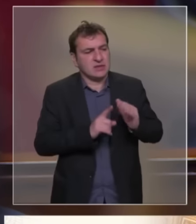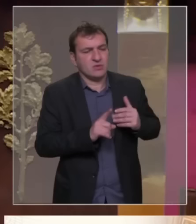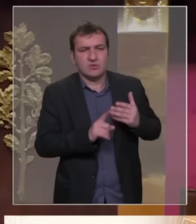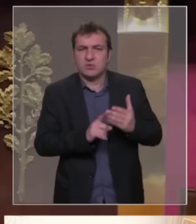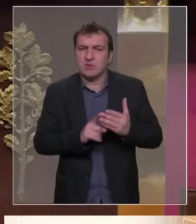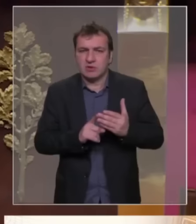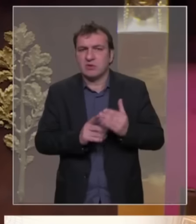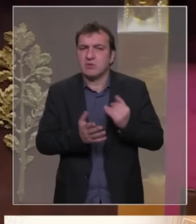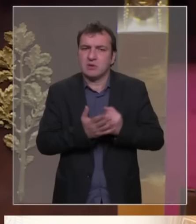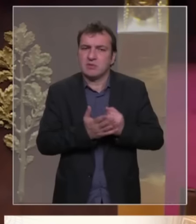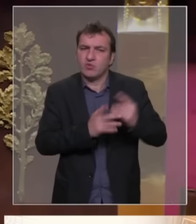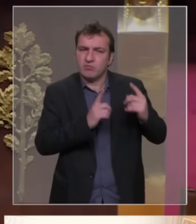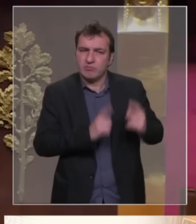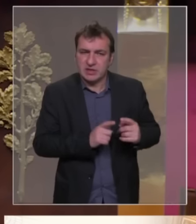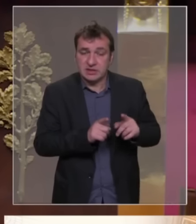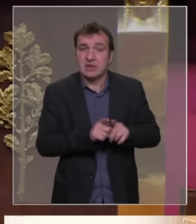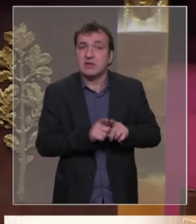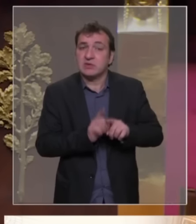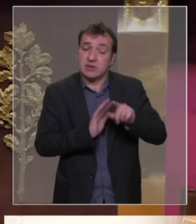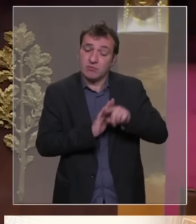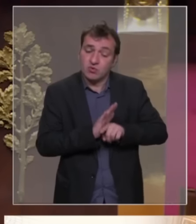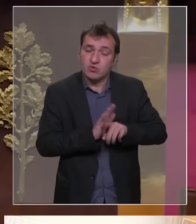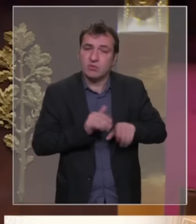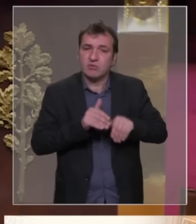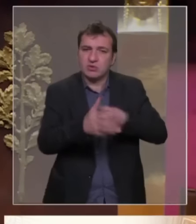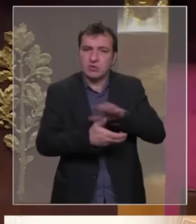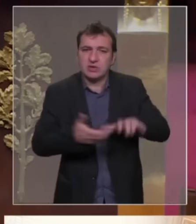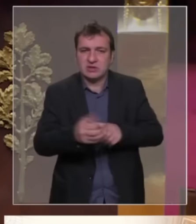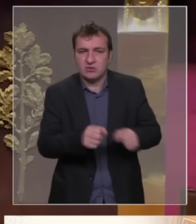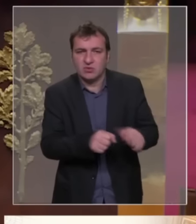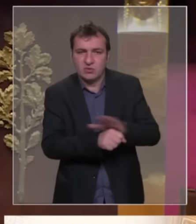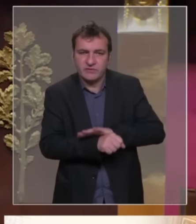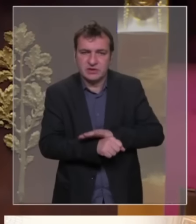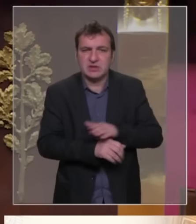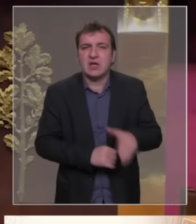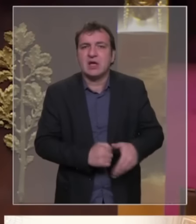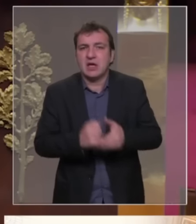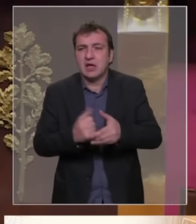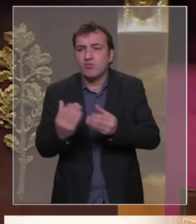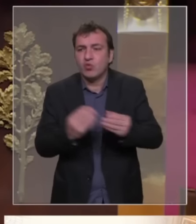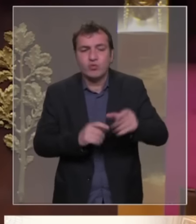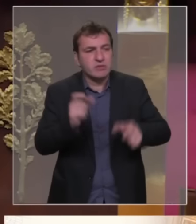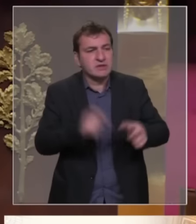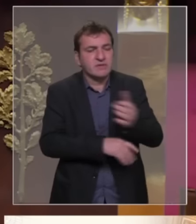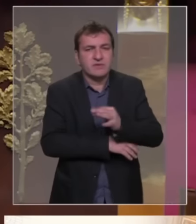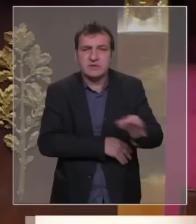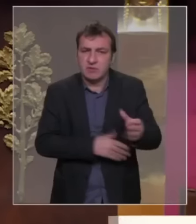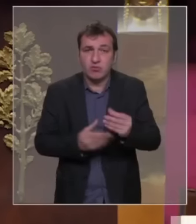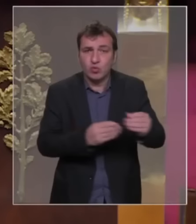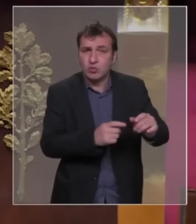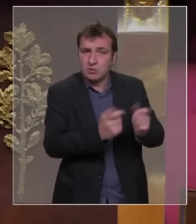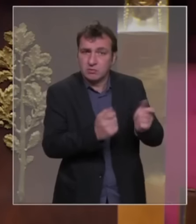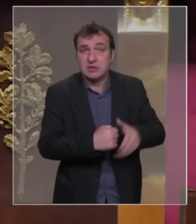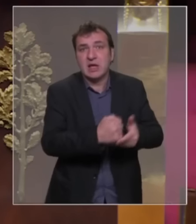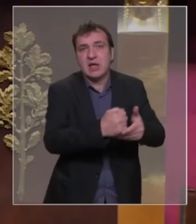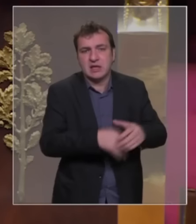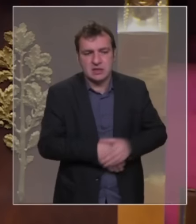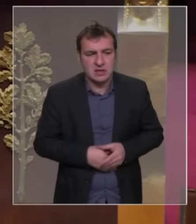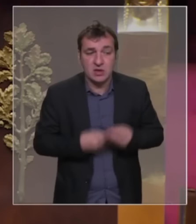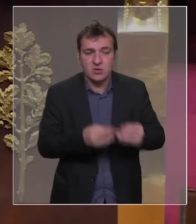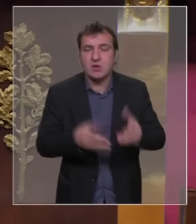prises pendant la crise du Covid ont aidé, c'est la vérité, beaucoup de Français, beaucoup d'entreprises et redonné de